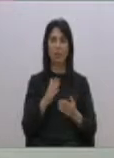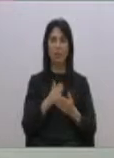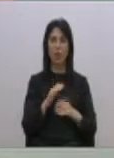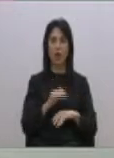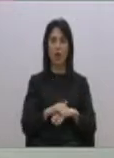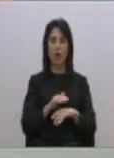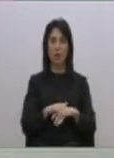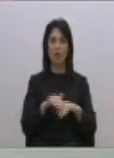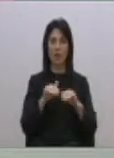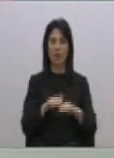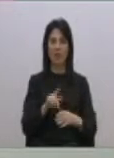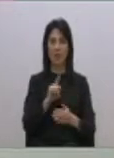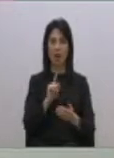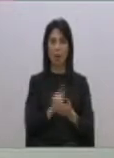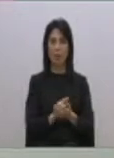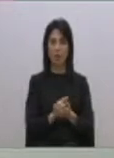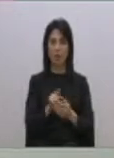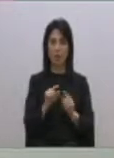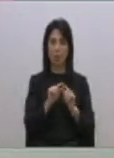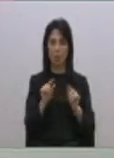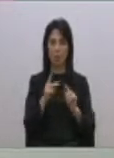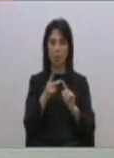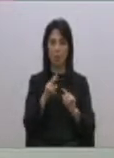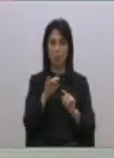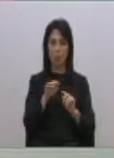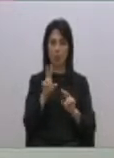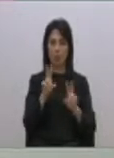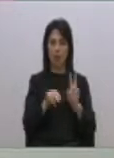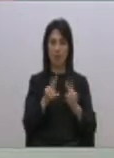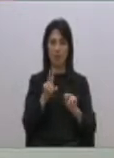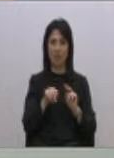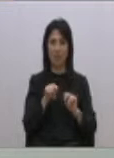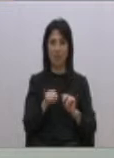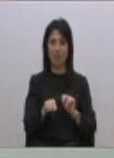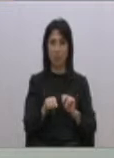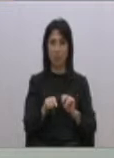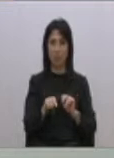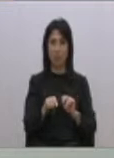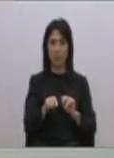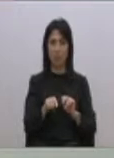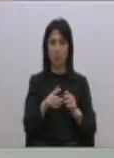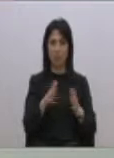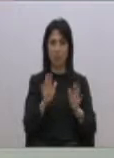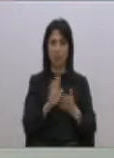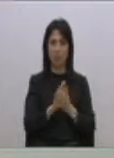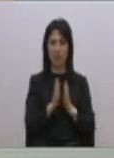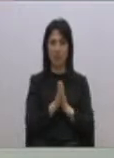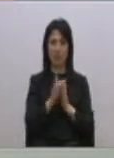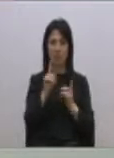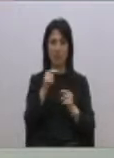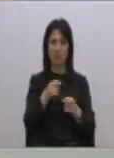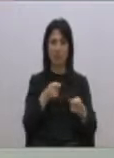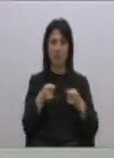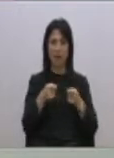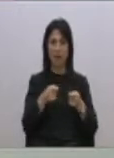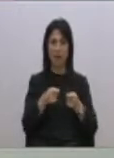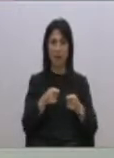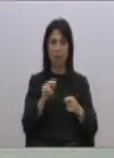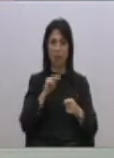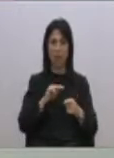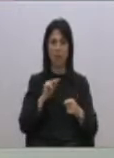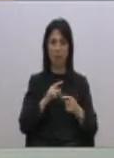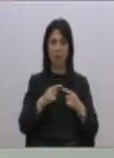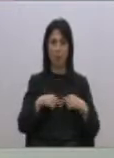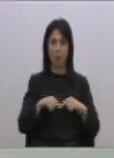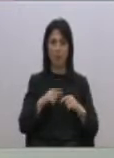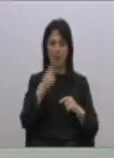garemoeba dadgenastan autsilebelia, am muhlis, meore puncti gatvalisinebulze. Meti vada, ce s-a numit mare gulirevele, anda administrațiul